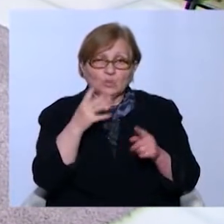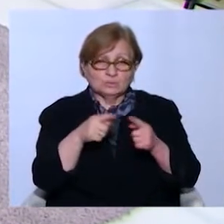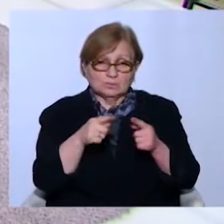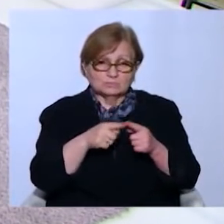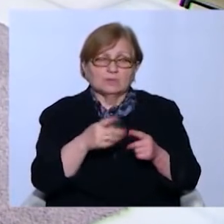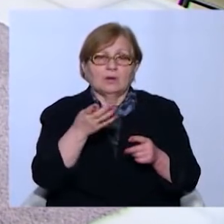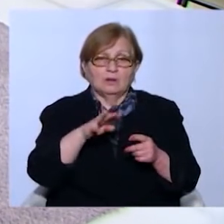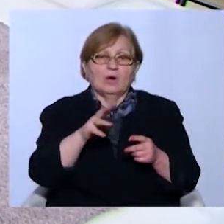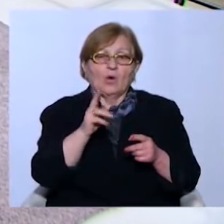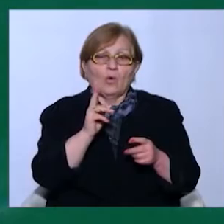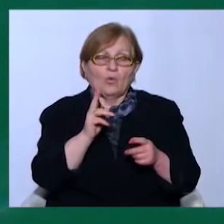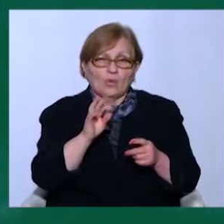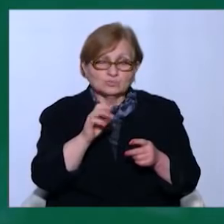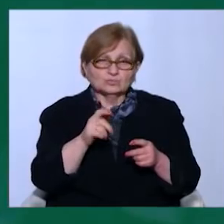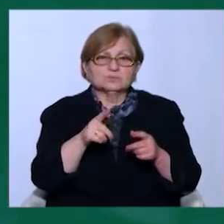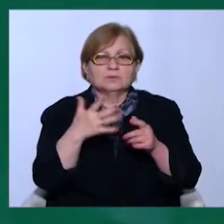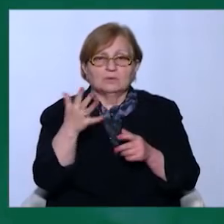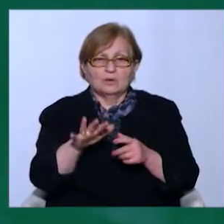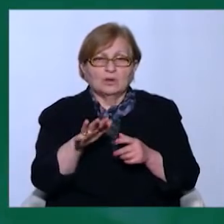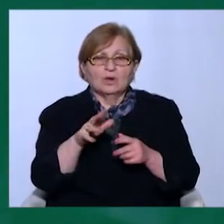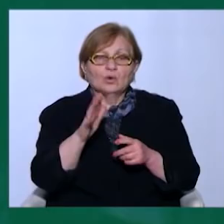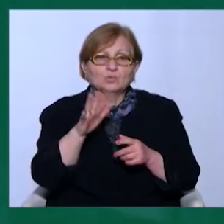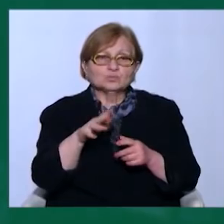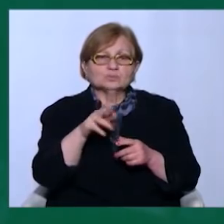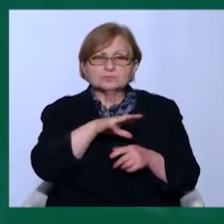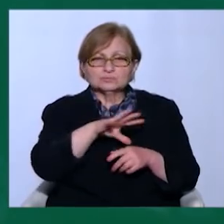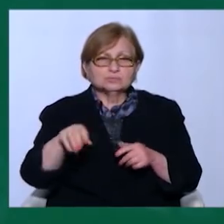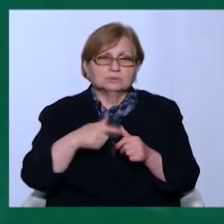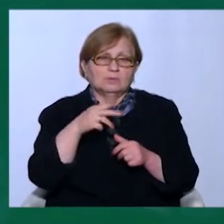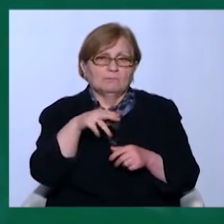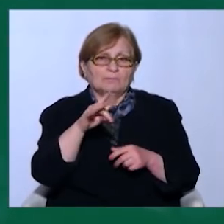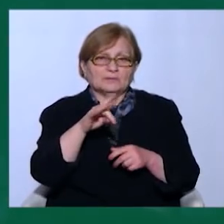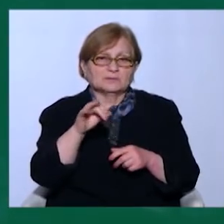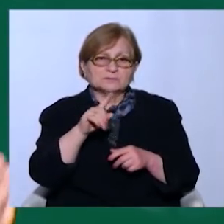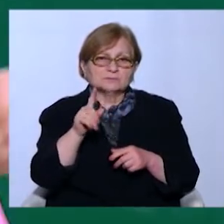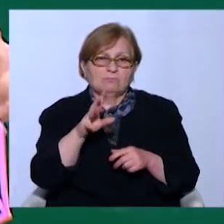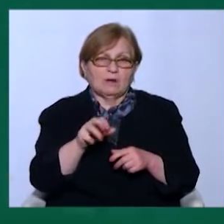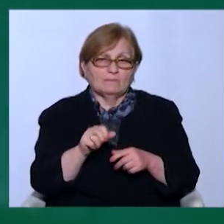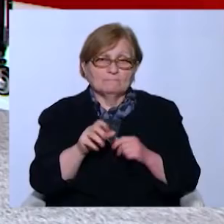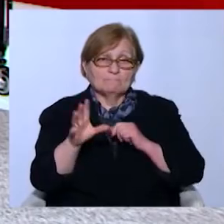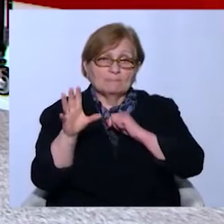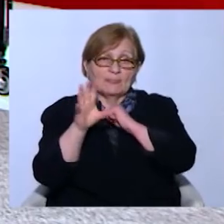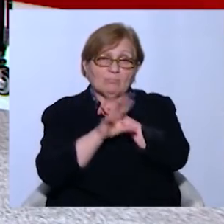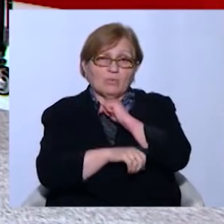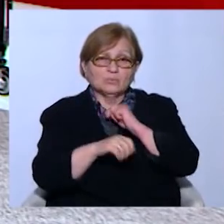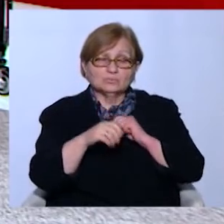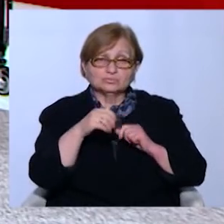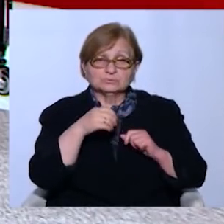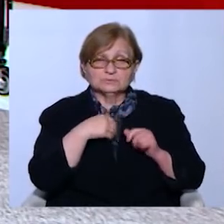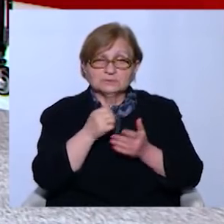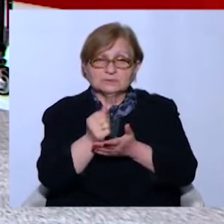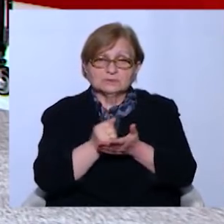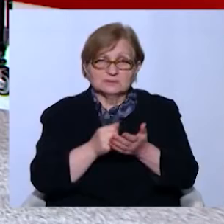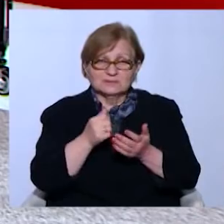პრიზმა და ხუთკუთხა პრიზმა. ფიგურა, რომელიც ბოლოში მოვიტოვე,